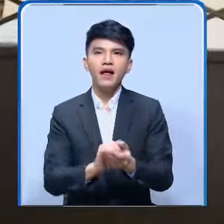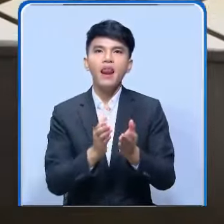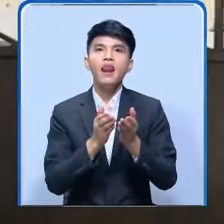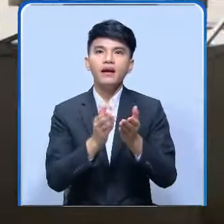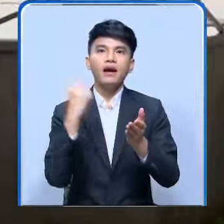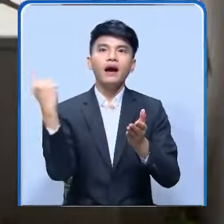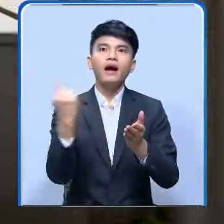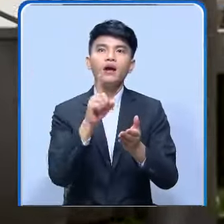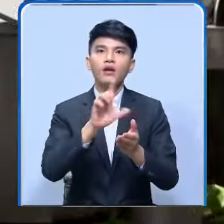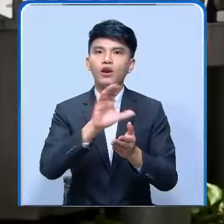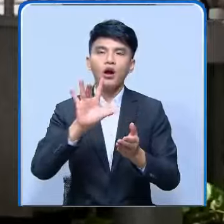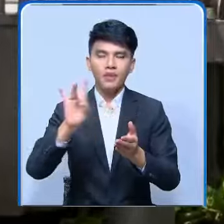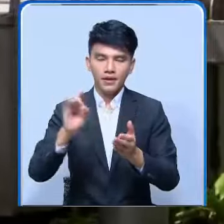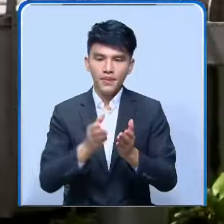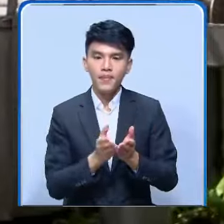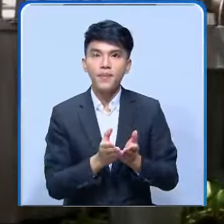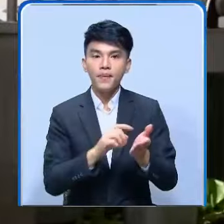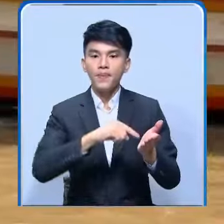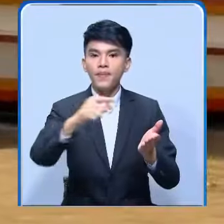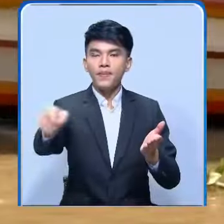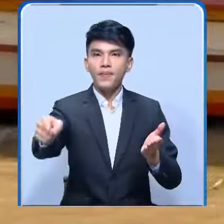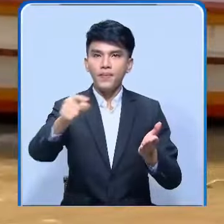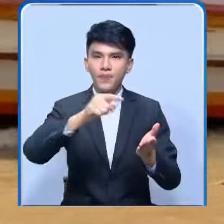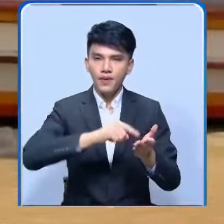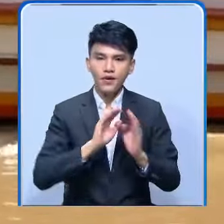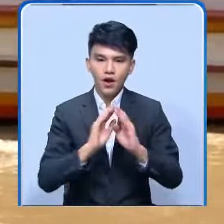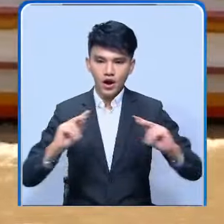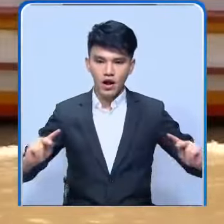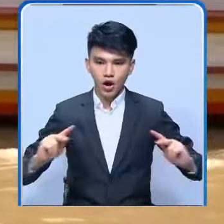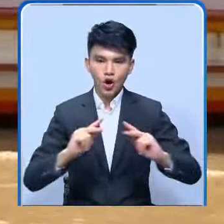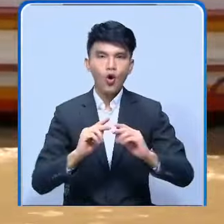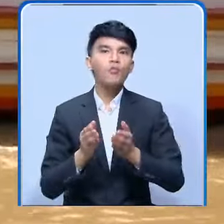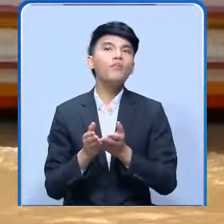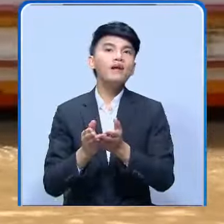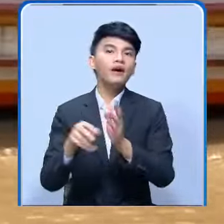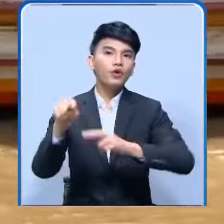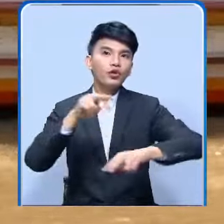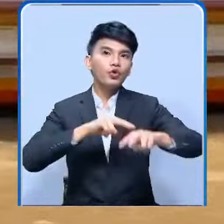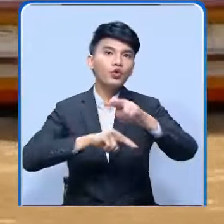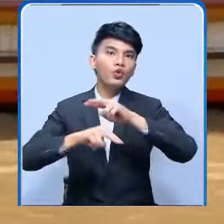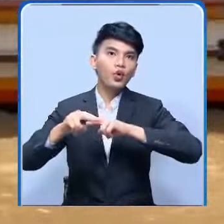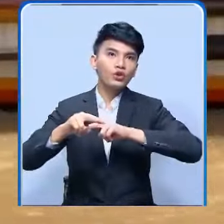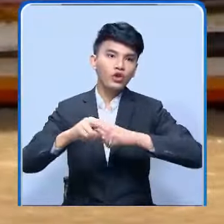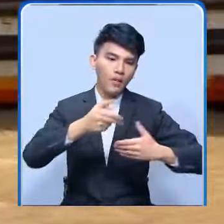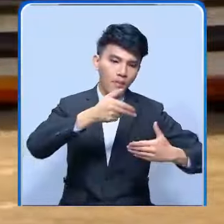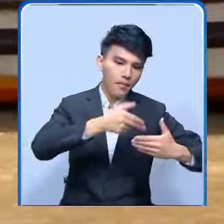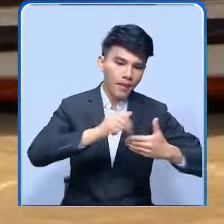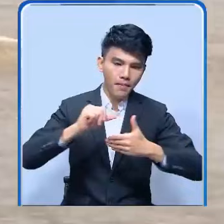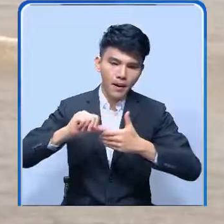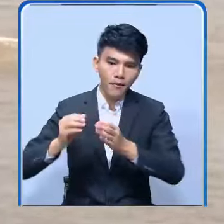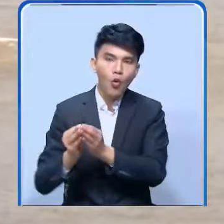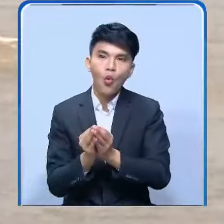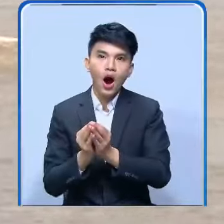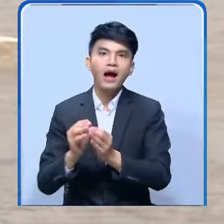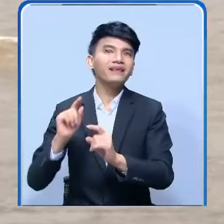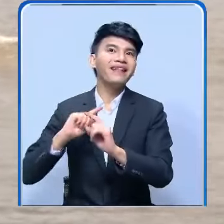108ลำที่เขาล่องตามแม่น้ำเจ้าพยามอบหมายให้กรมเจ้าท่าตรวจสอบพลังงานทั้งพลังงานที่ใช้ในการทำครัวบางทีเ